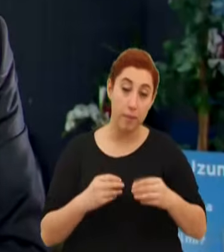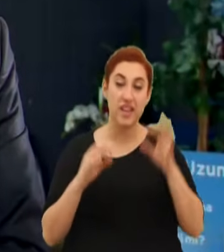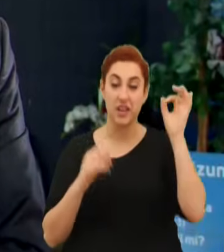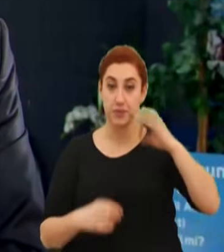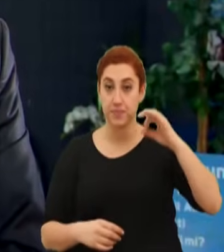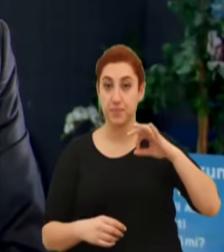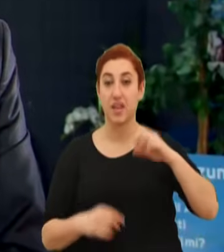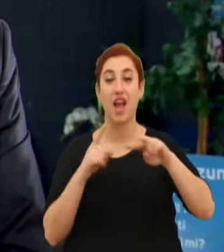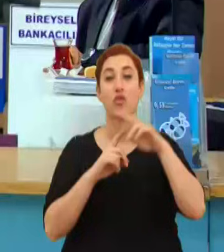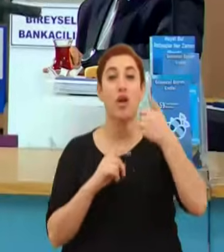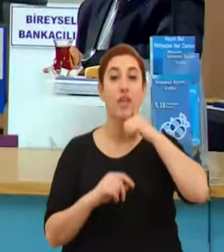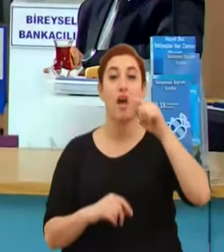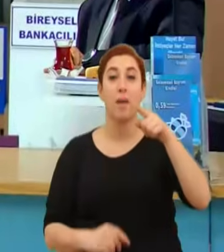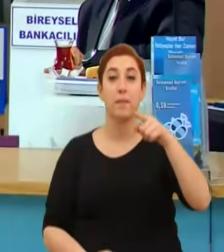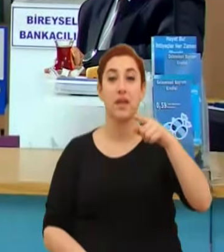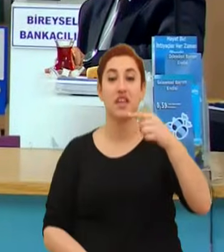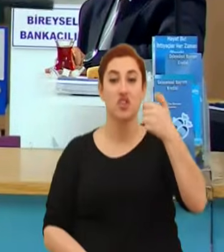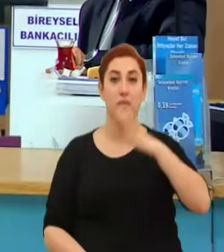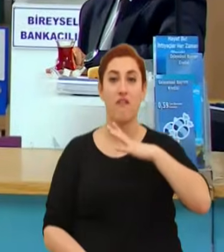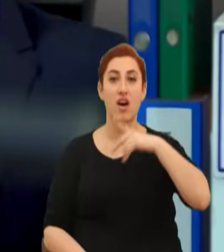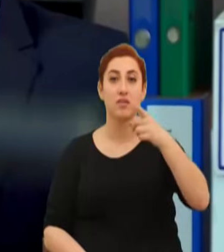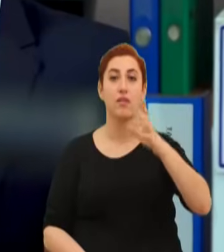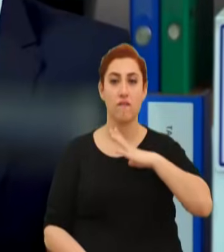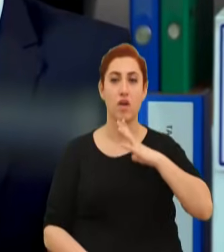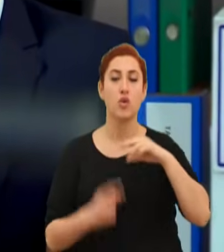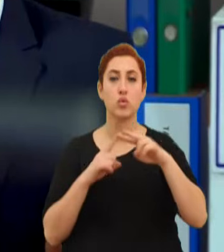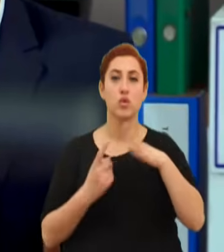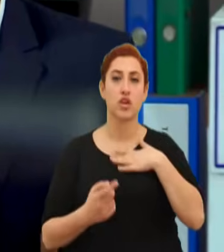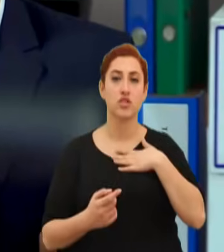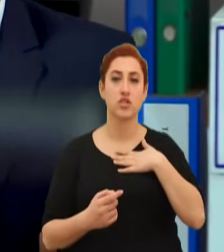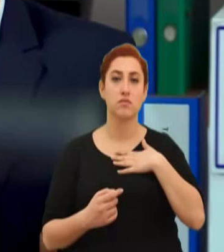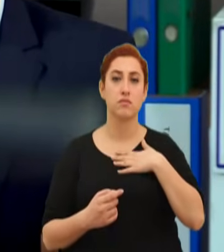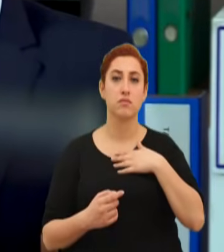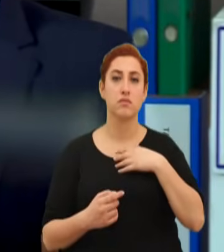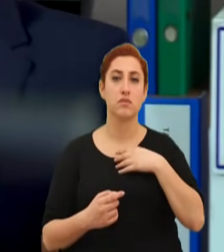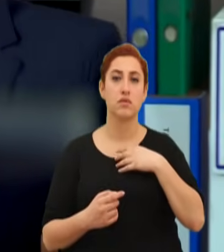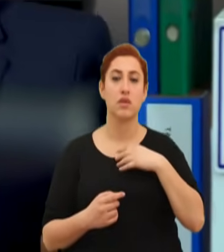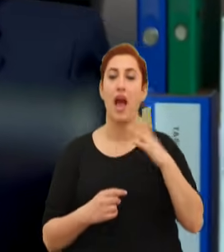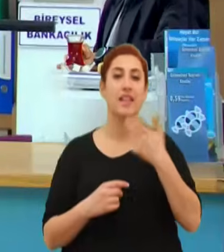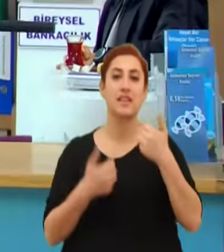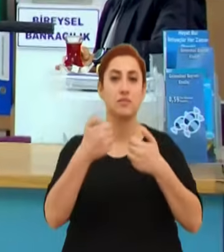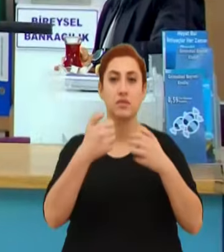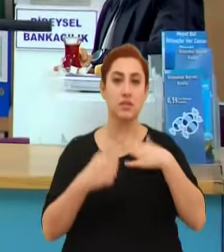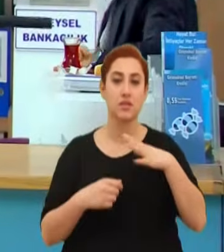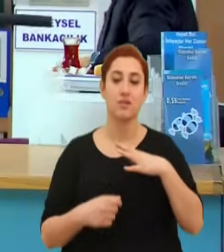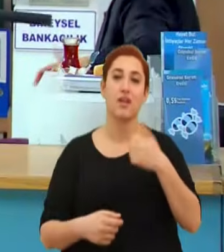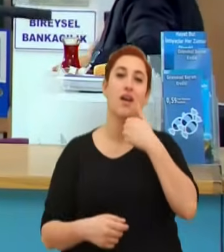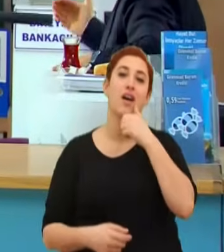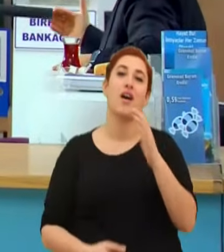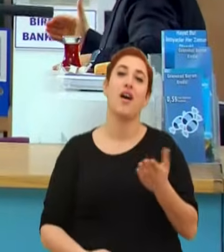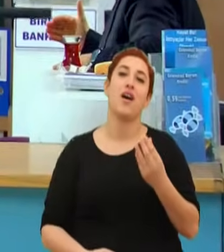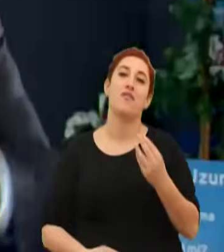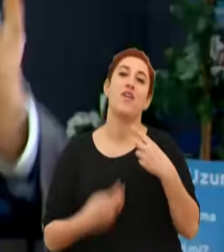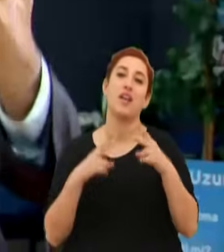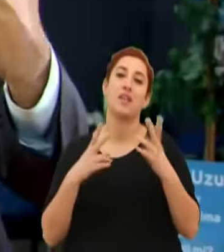Şimdi, Aydoğan abi, çakmak var mı sende? Var Nurhancığım. Taşlı mı istersin, manyetolu mu? Abicim fark